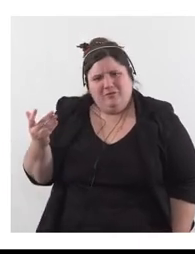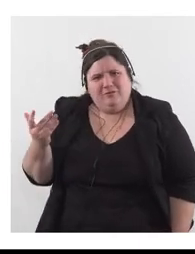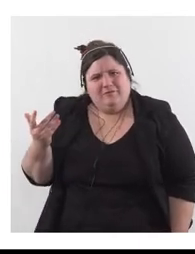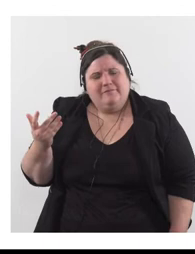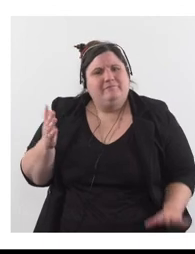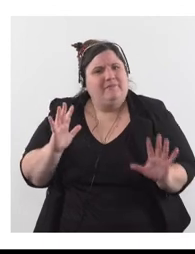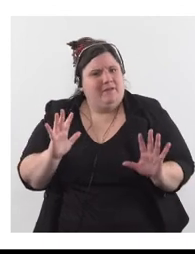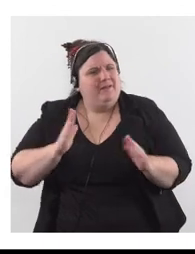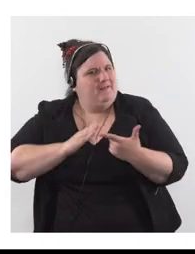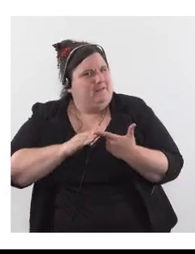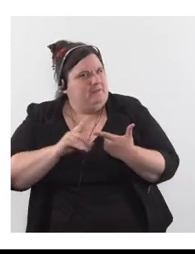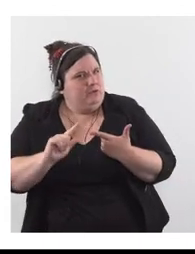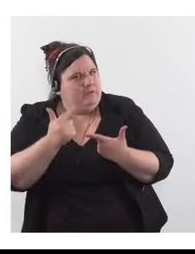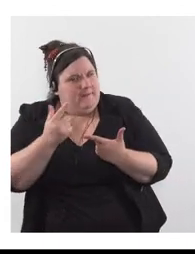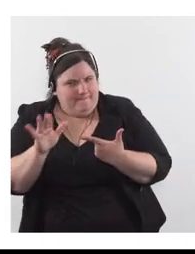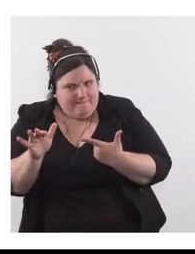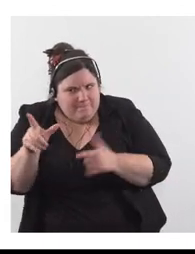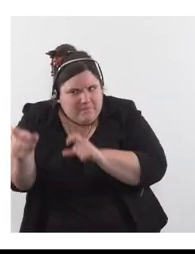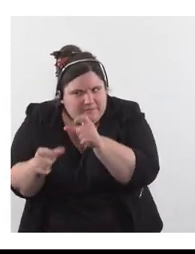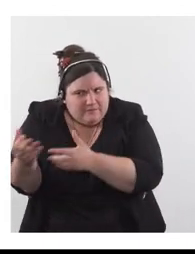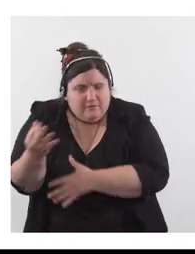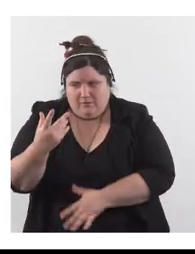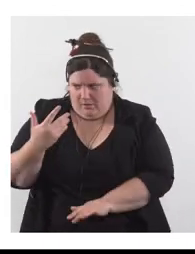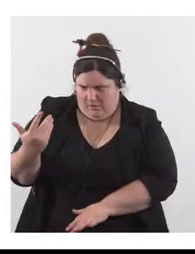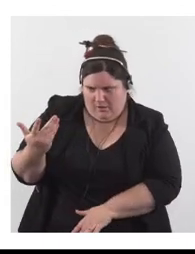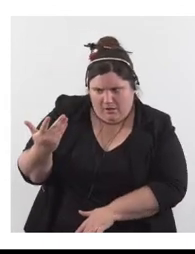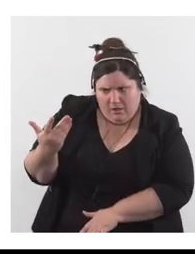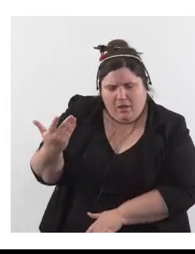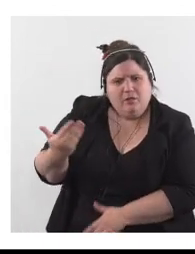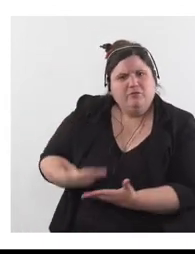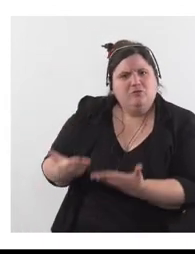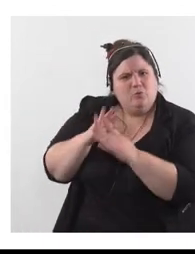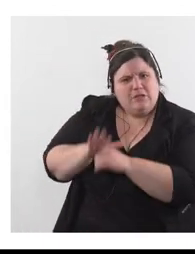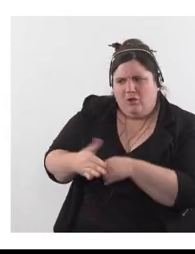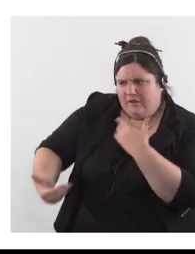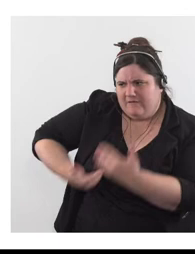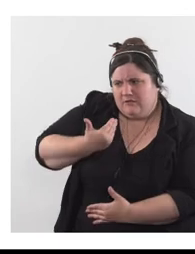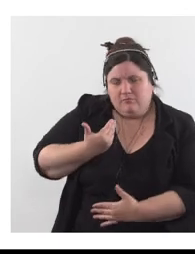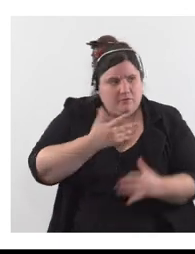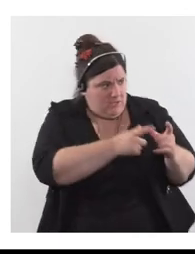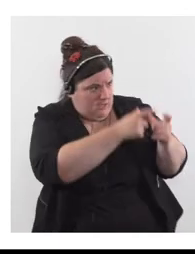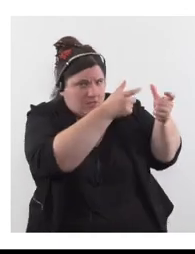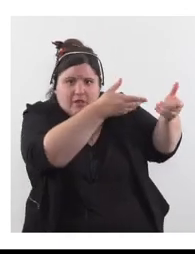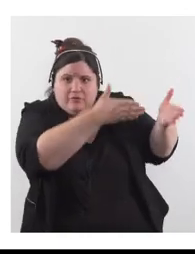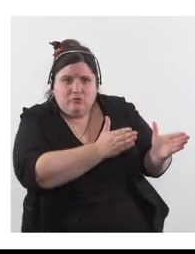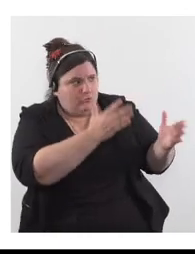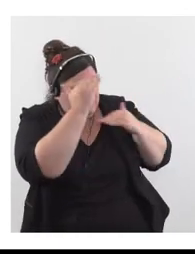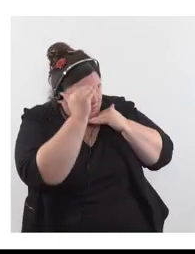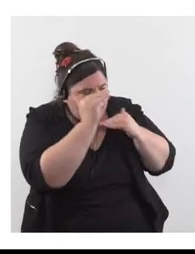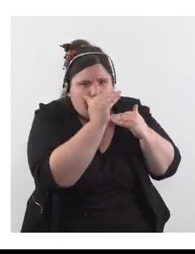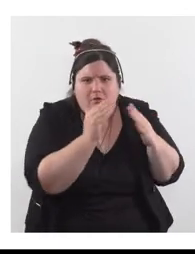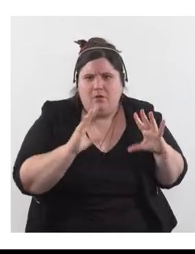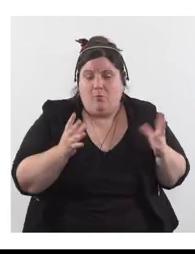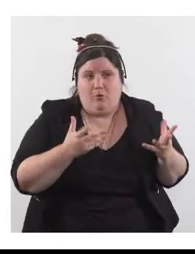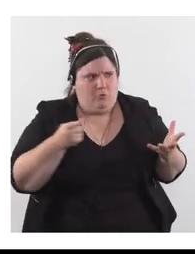les victimes peuvent avoir confiance dans les institutions. On a eu l'occasion de contribuer à une recherche qui a été faite en